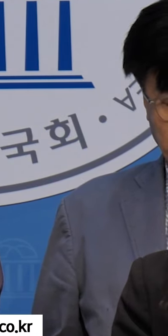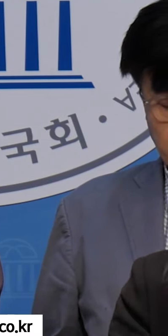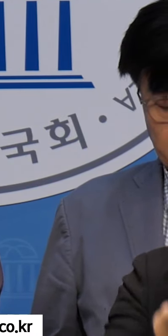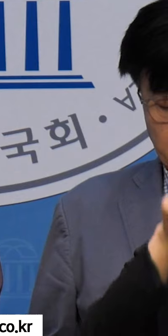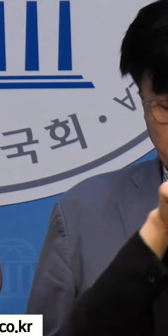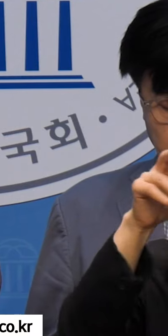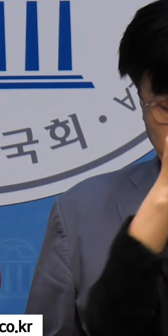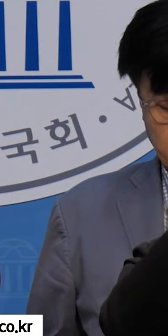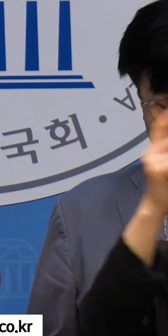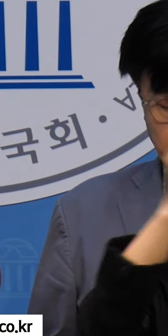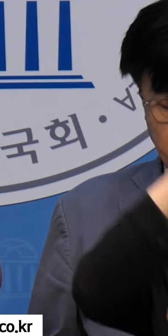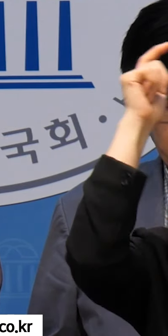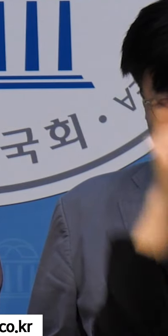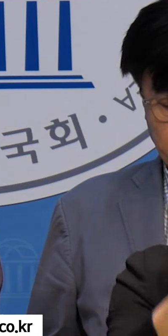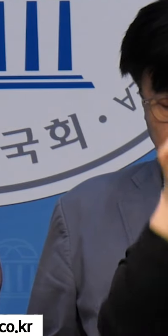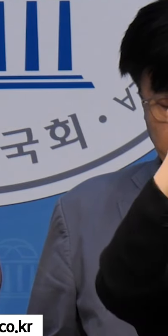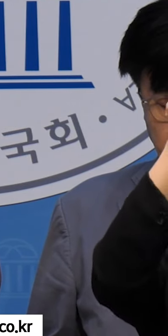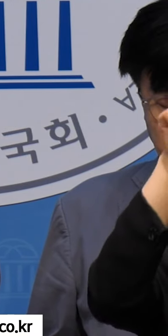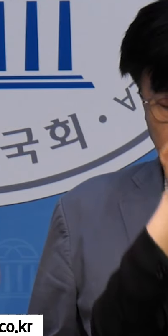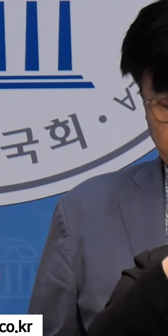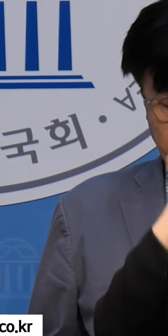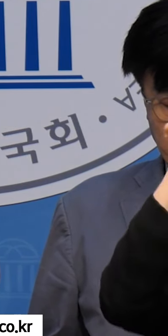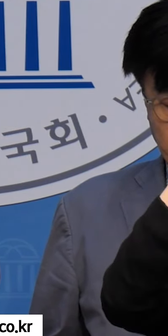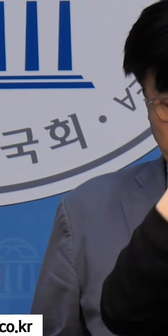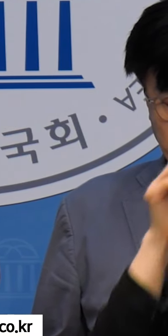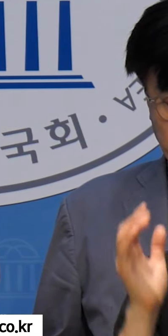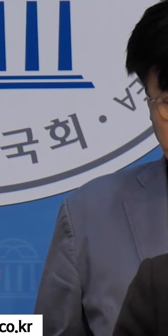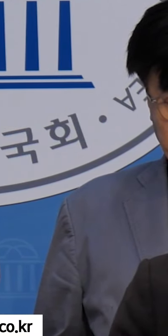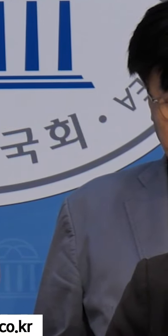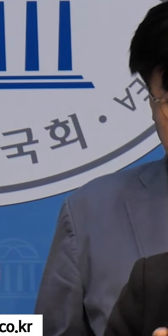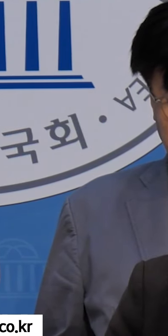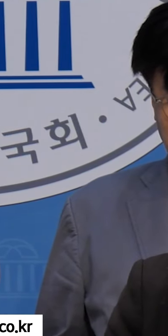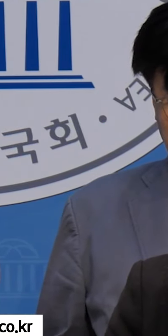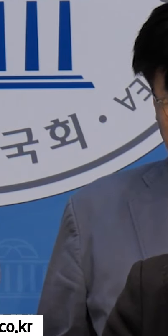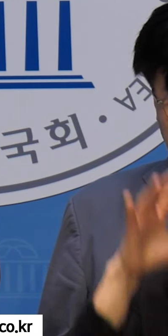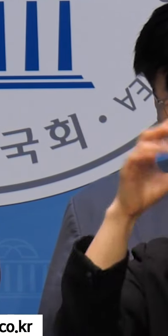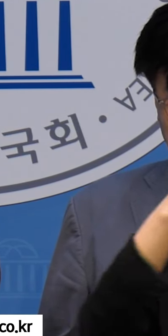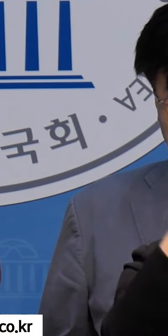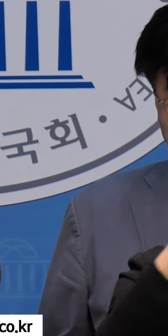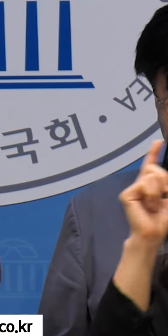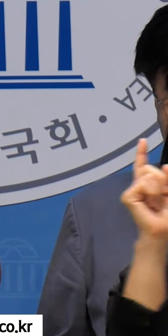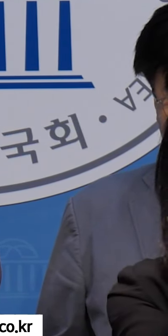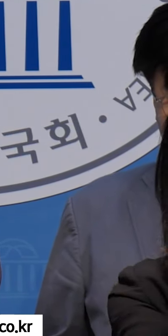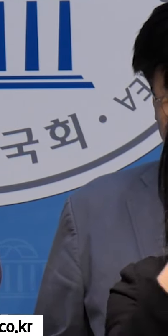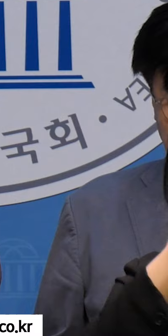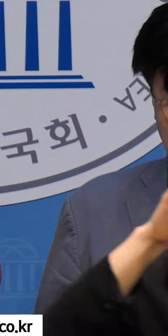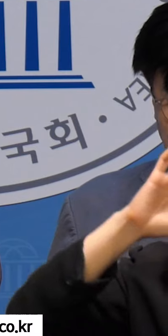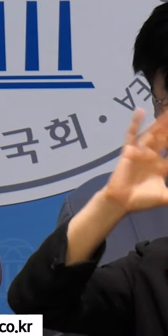그런 측면이 있다고 생각합니다. 그런 의미에서 지금 개헌 논의를